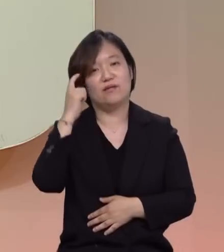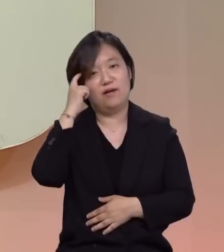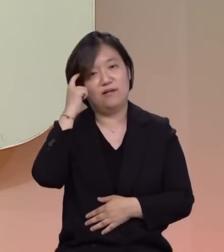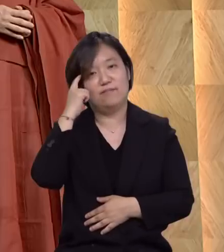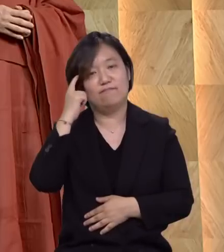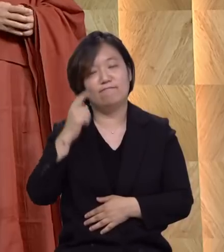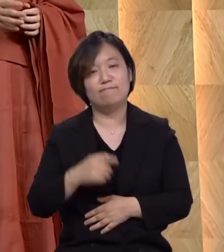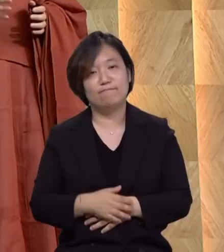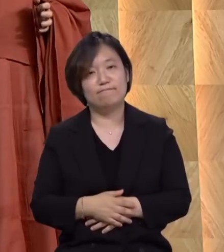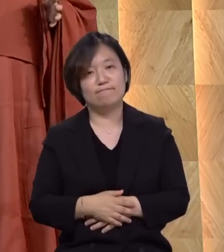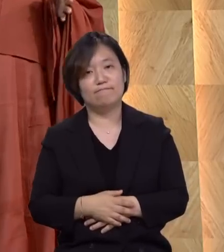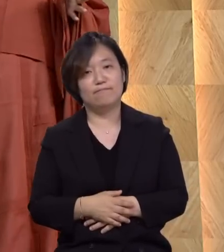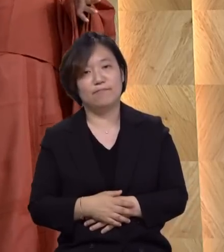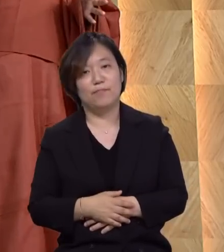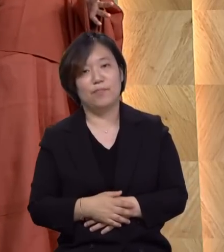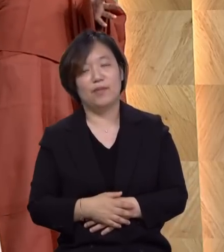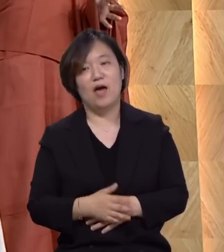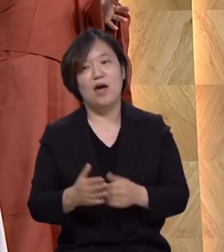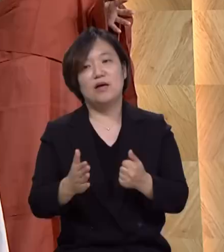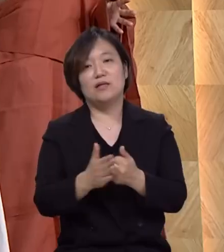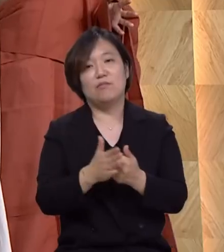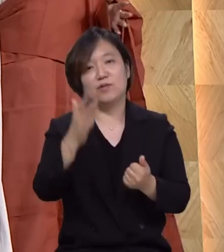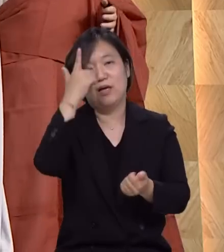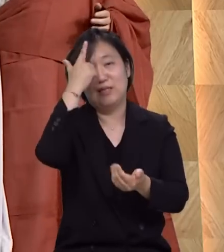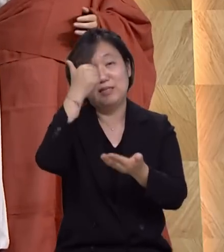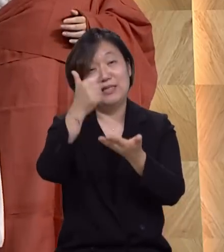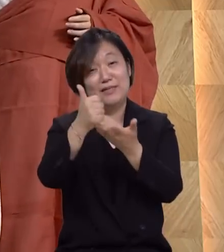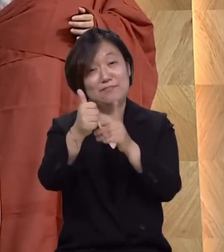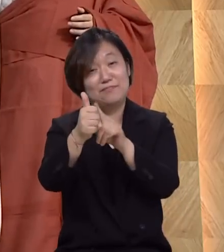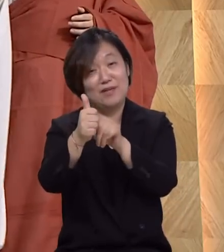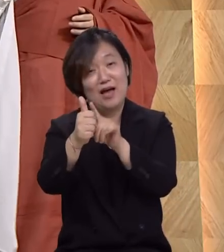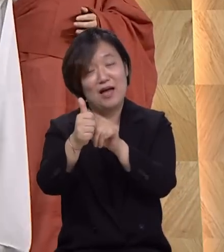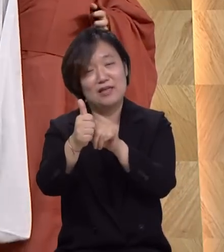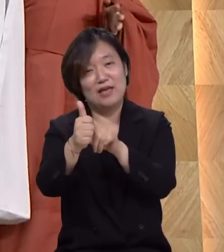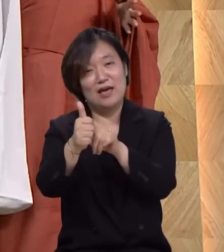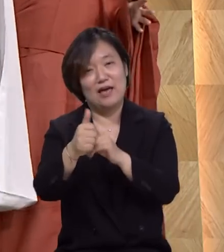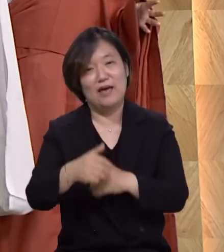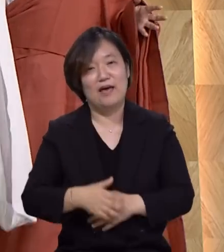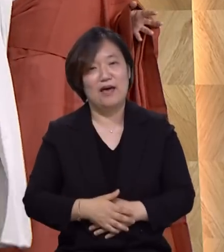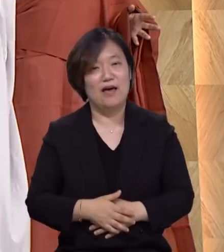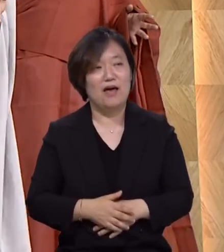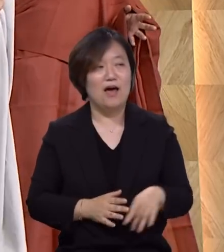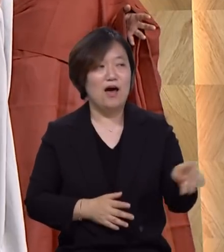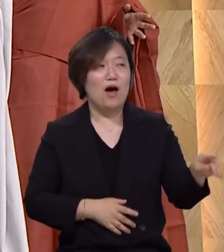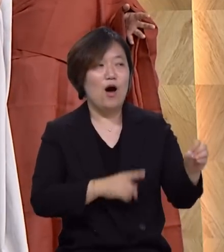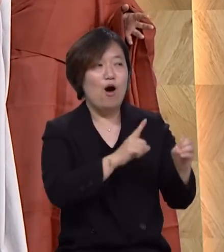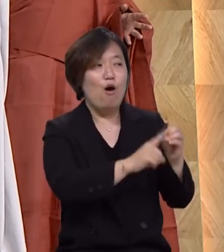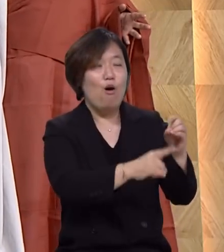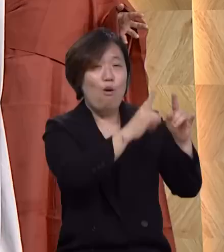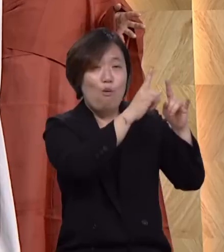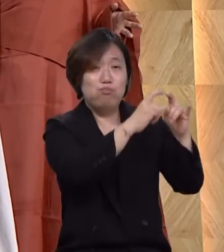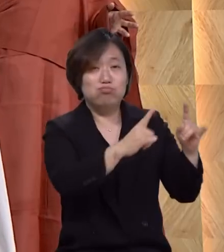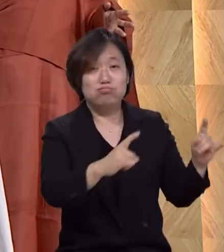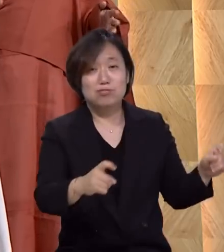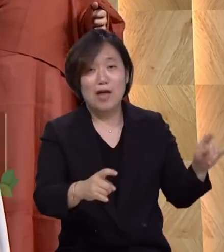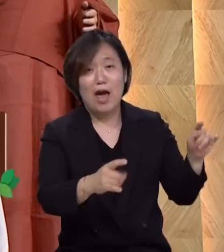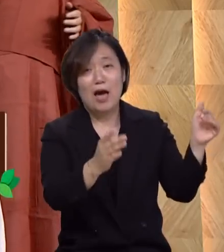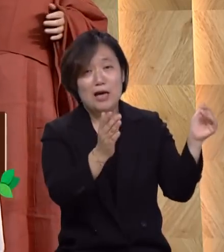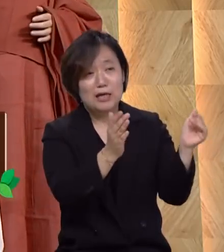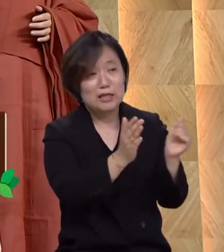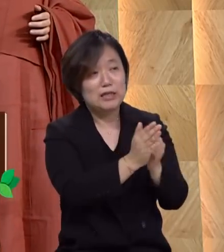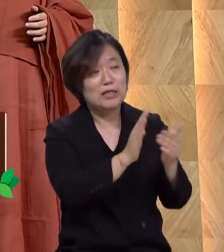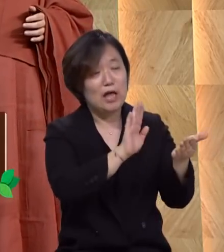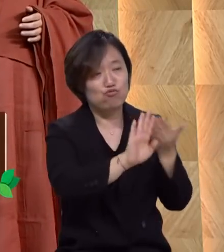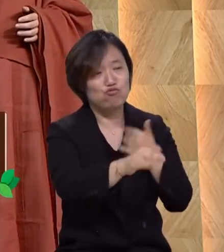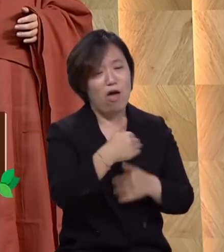그래서 스님께서 비록 마지막에 불사를 완성하고 나서 마지막에